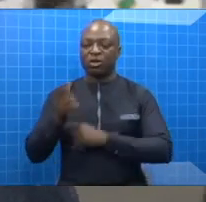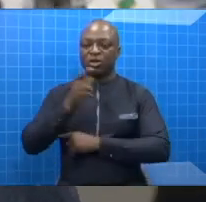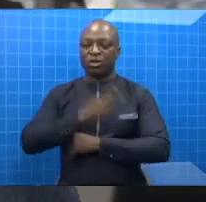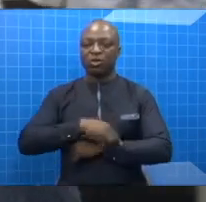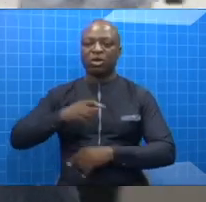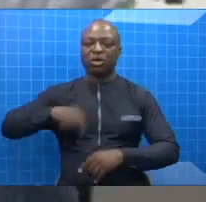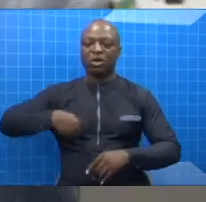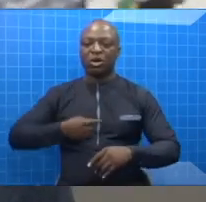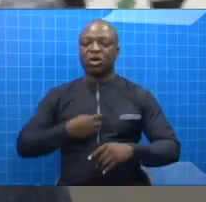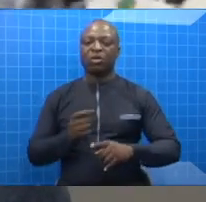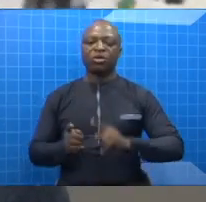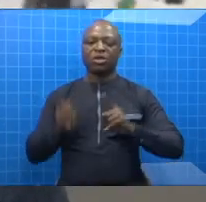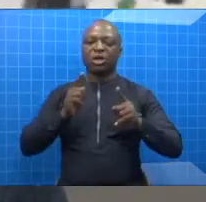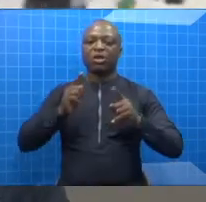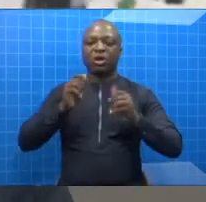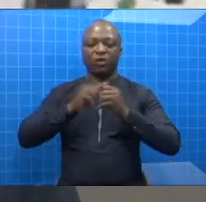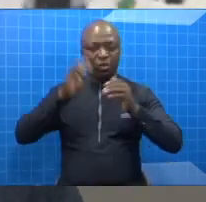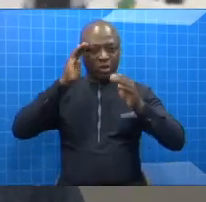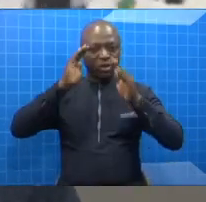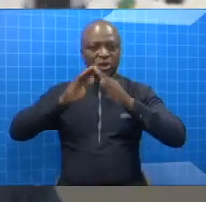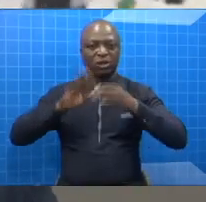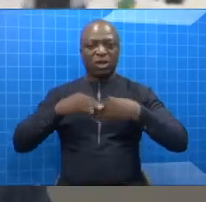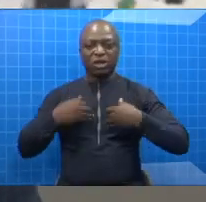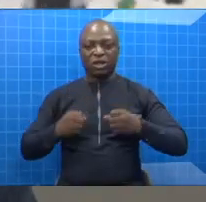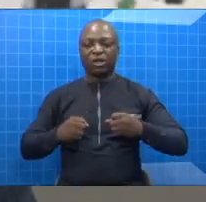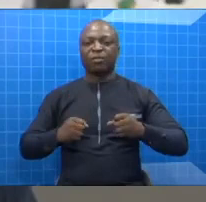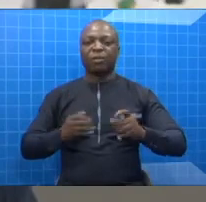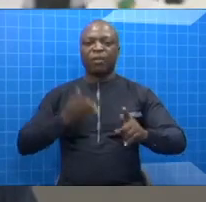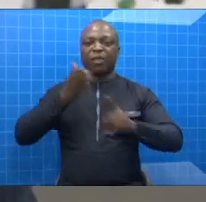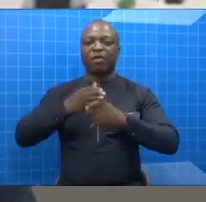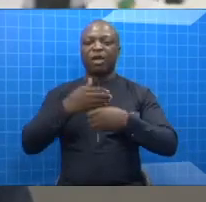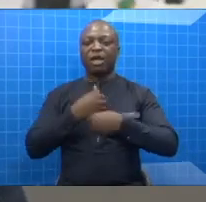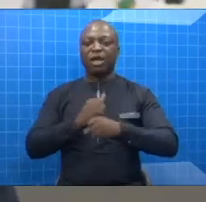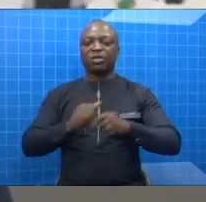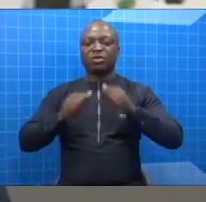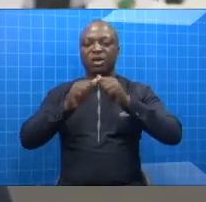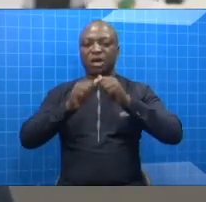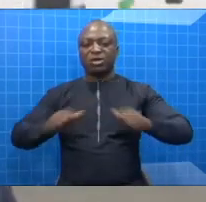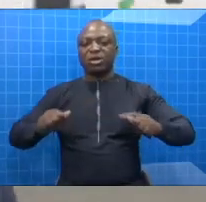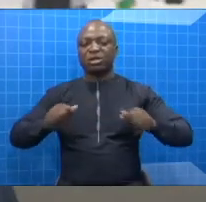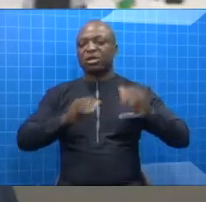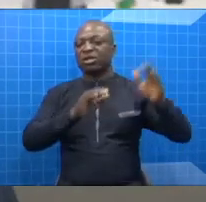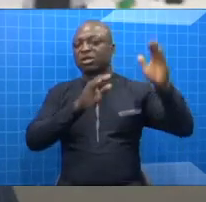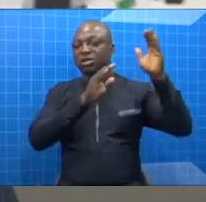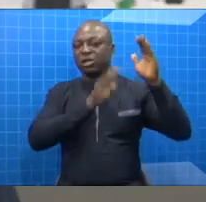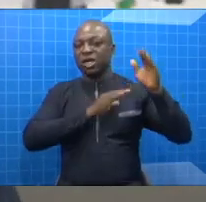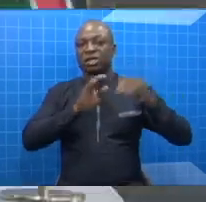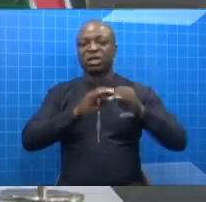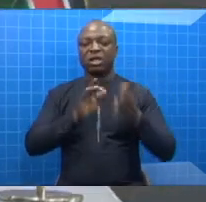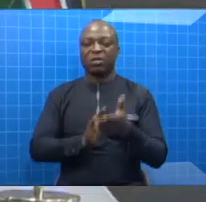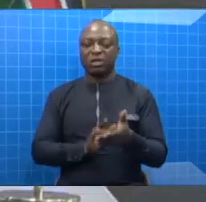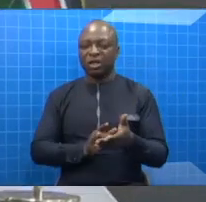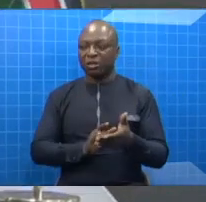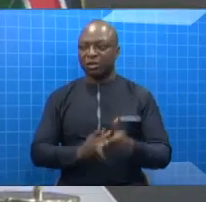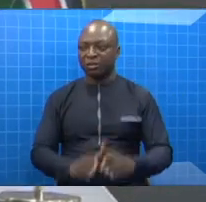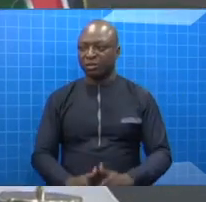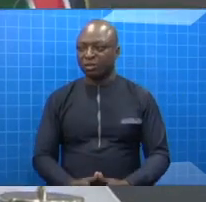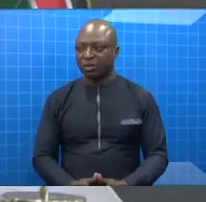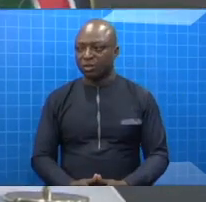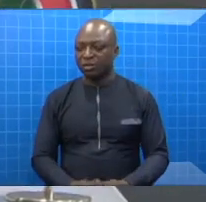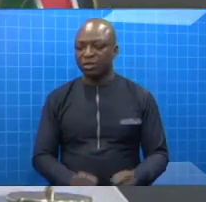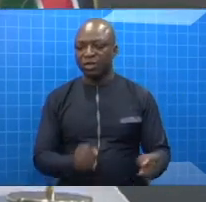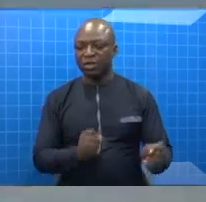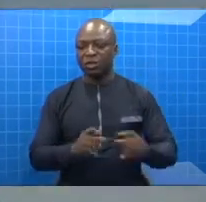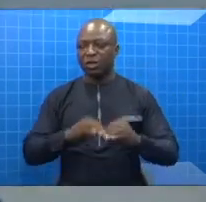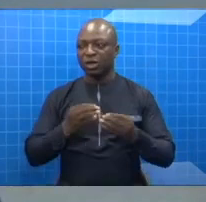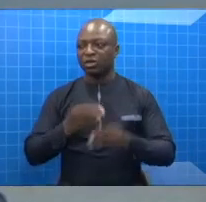nous allons au niveau du ministère de la Santé vers la création d'une agence chargée des médicaments. Selon